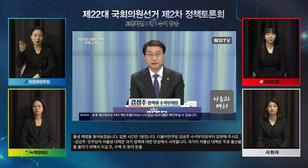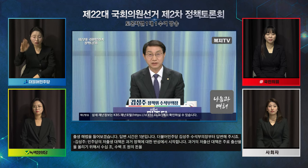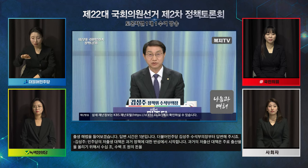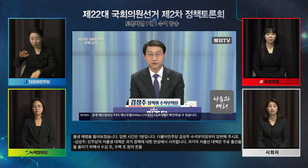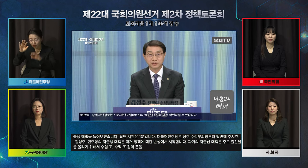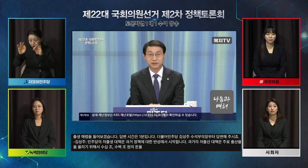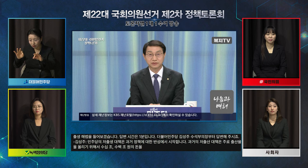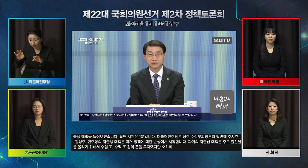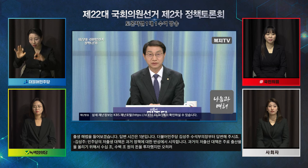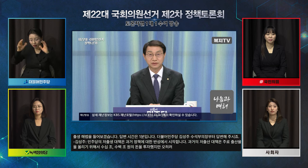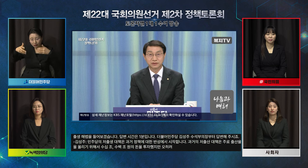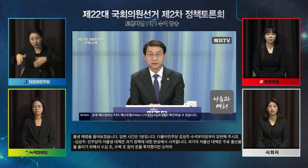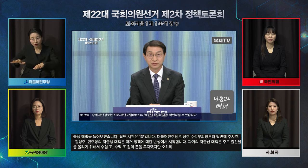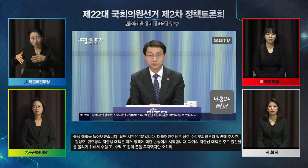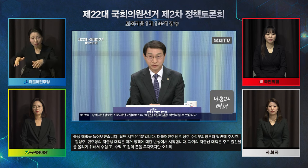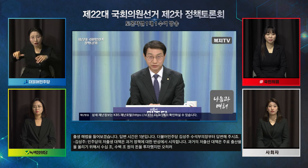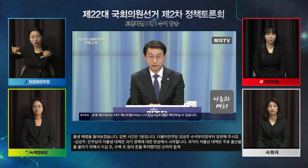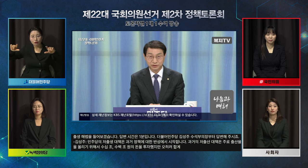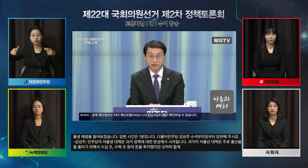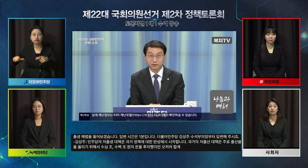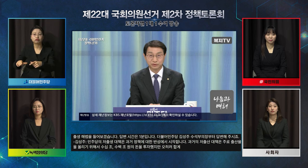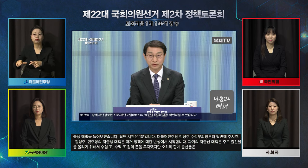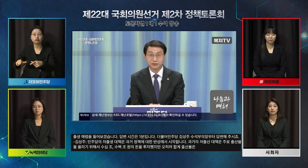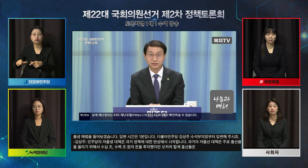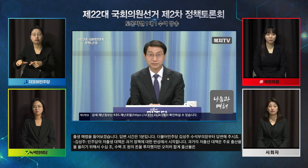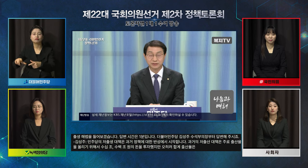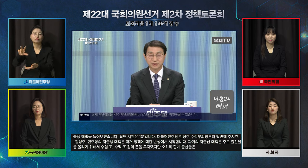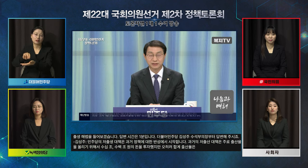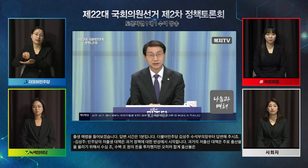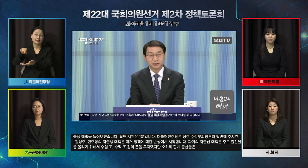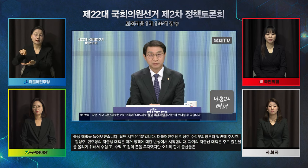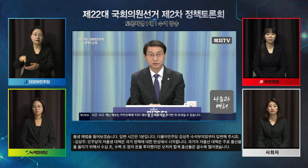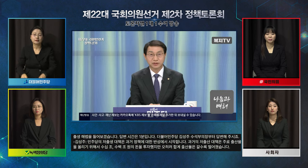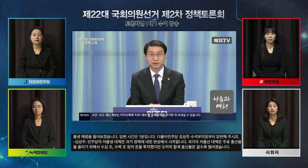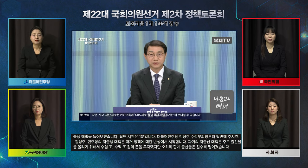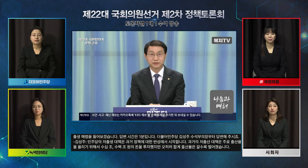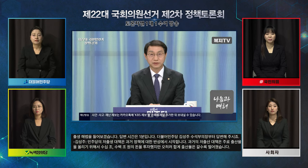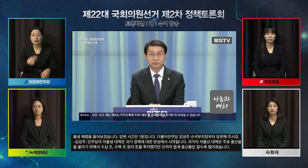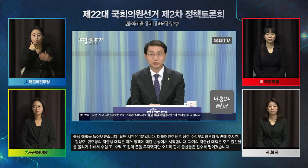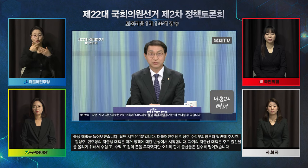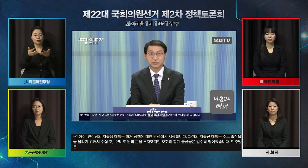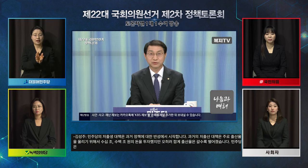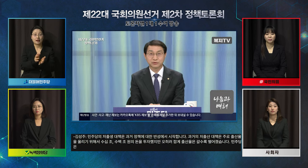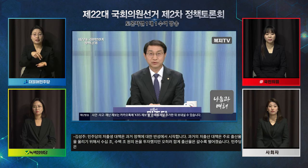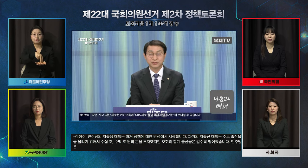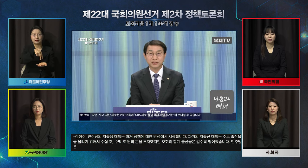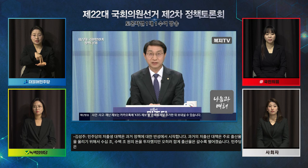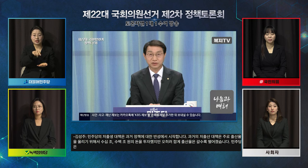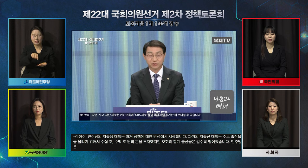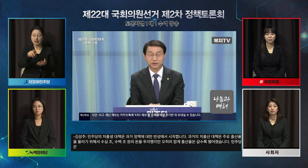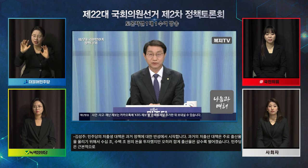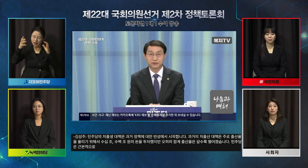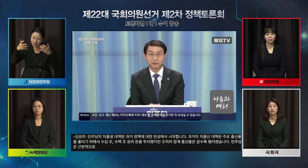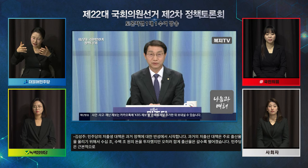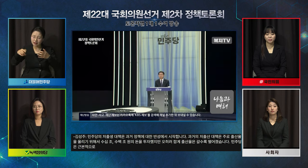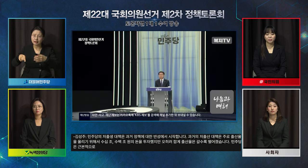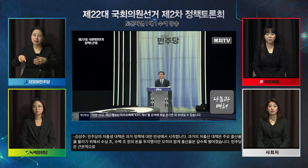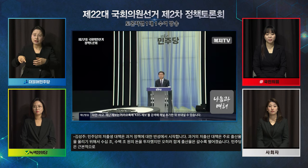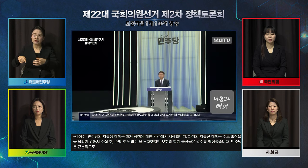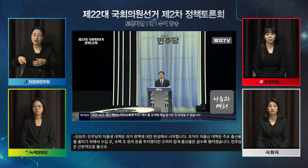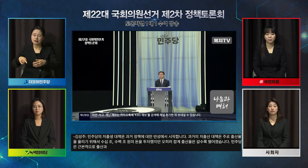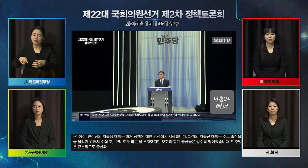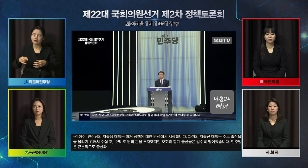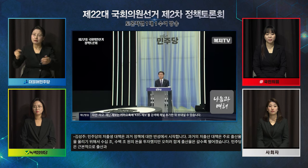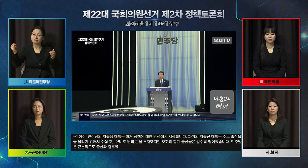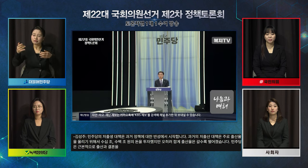합계 출산율은 갈수록 떨어졌습니다. 민주당은 근본적으로 출산과 결혼을